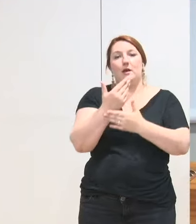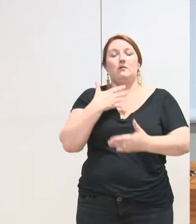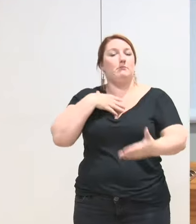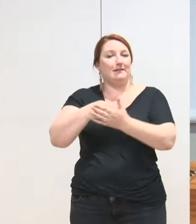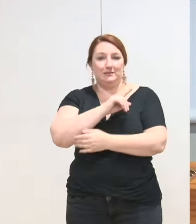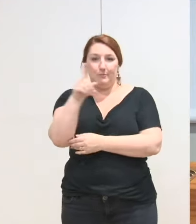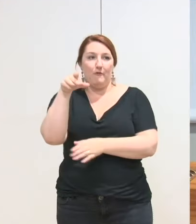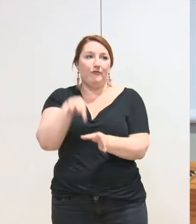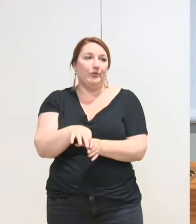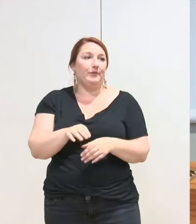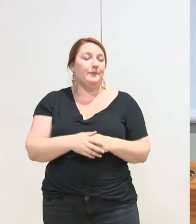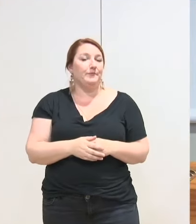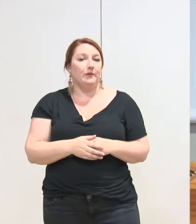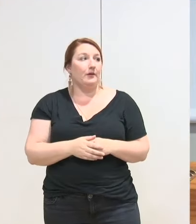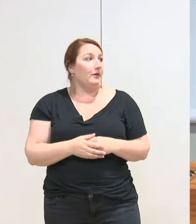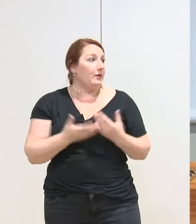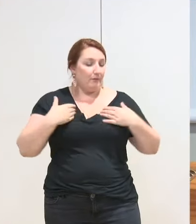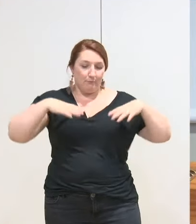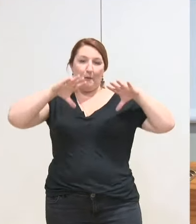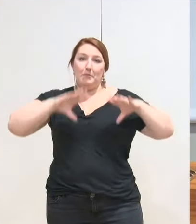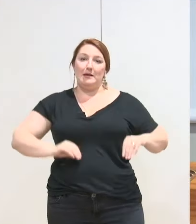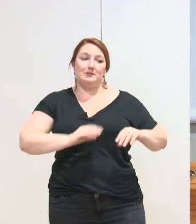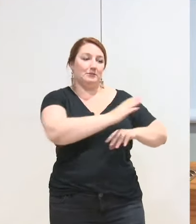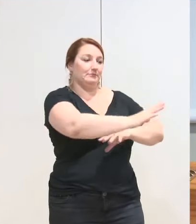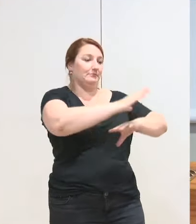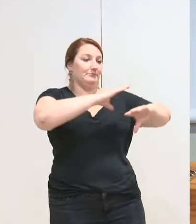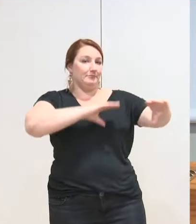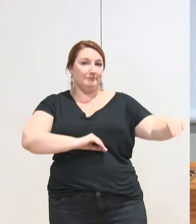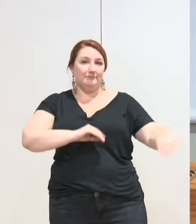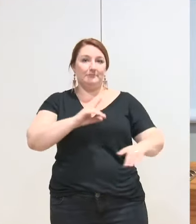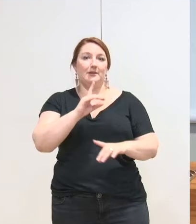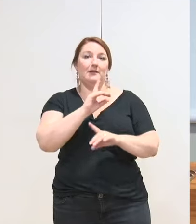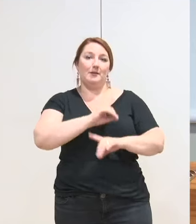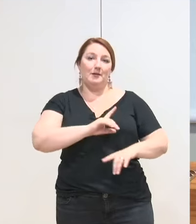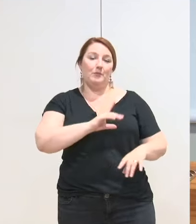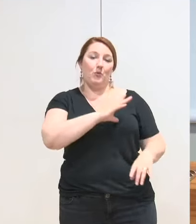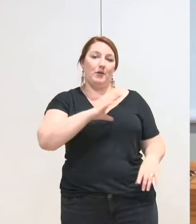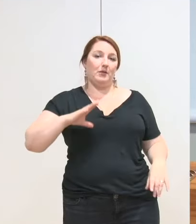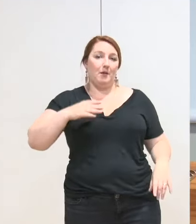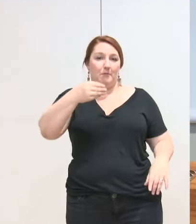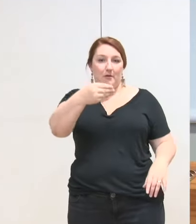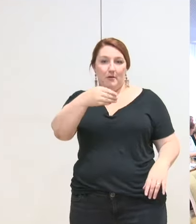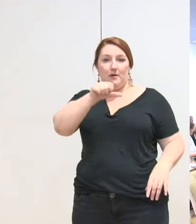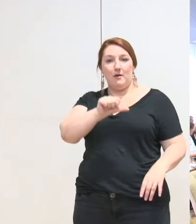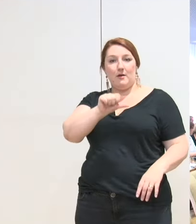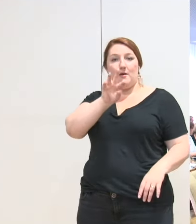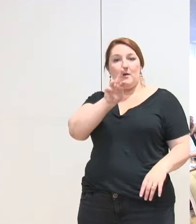laisse donc ma place de président à Elisa Martin et je reviendrai à la fin du compte administratif bonne